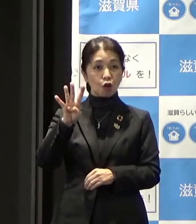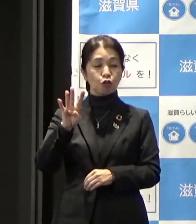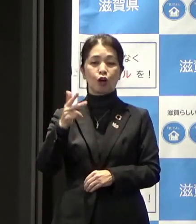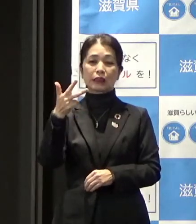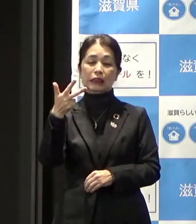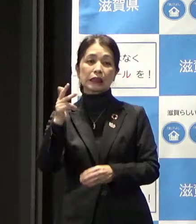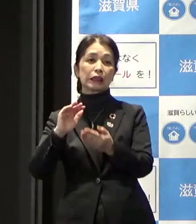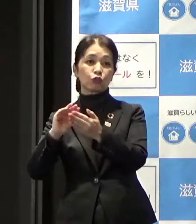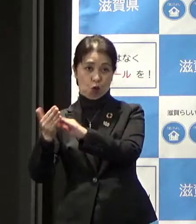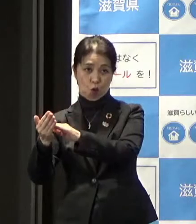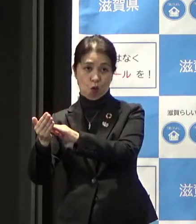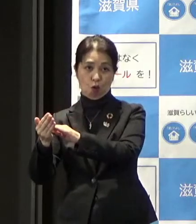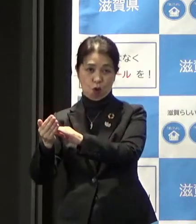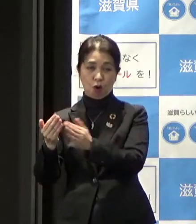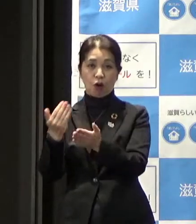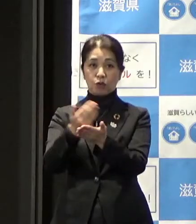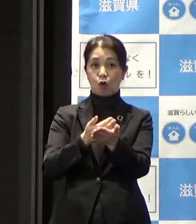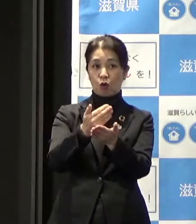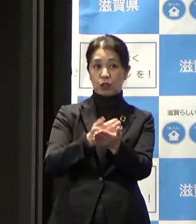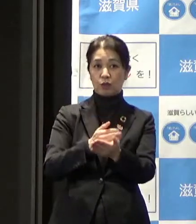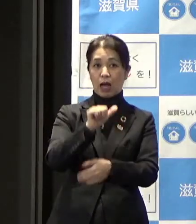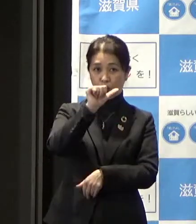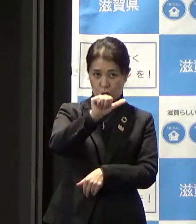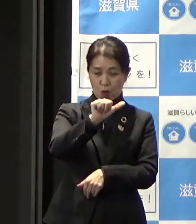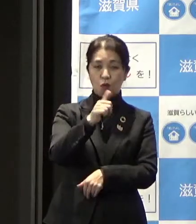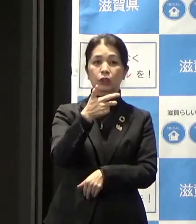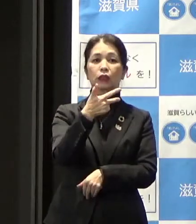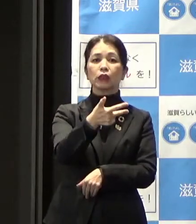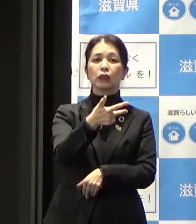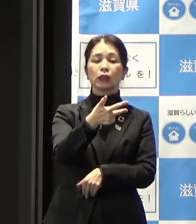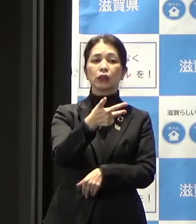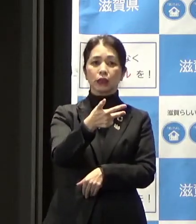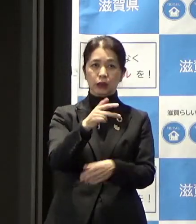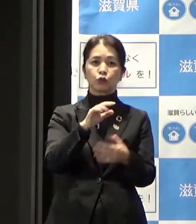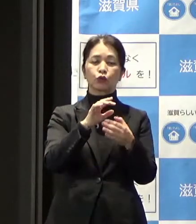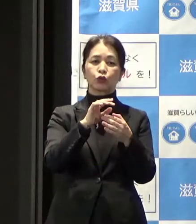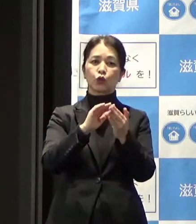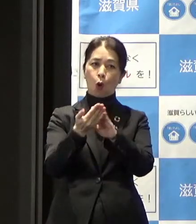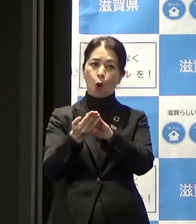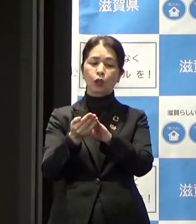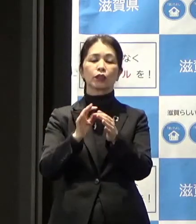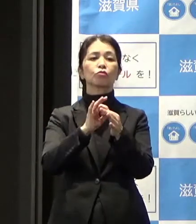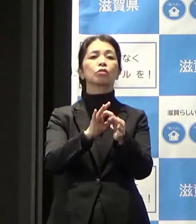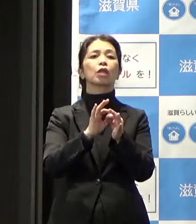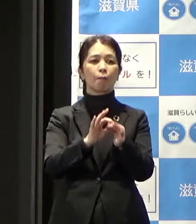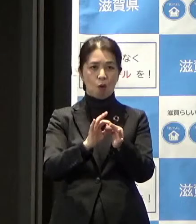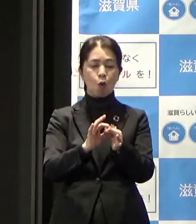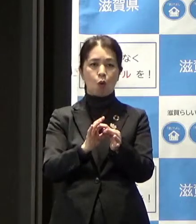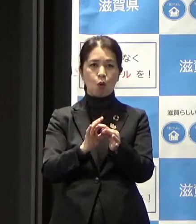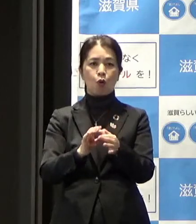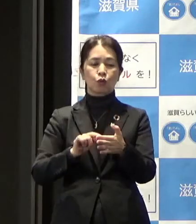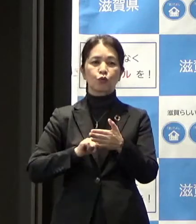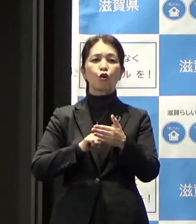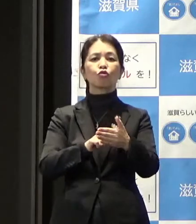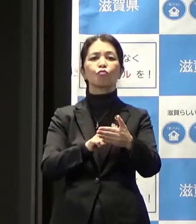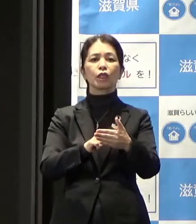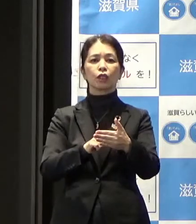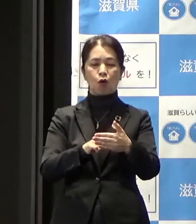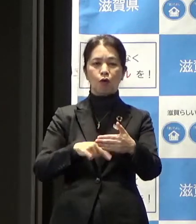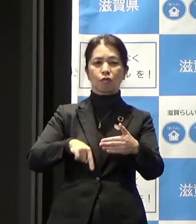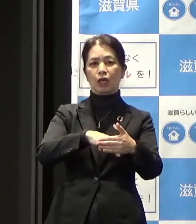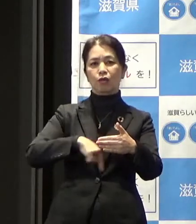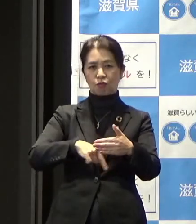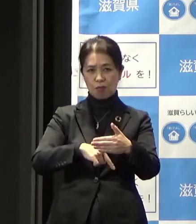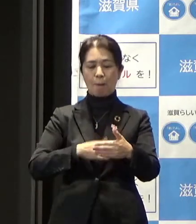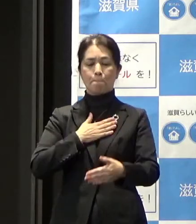残る5つの市につきましても、取り組みの趣旨にはご賛同いただいておりますが、